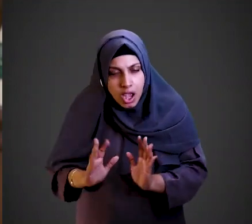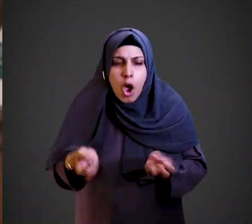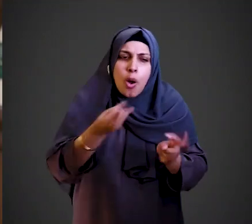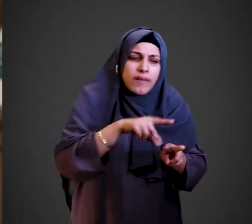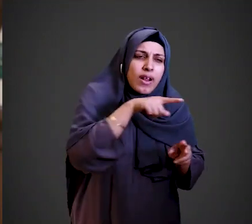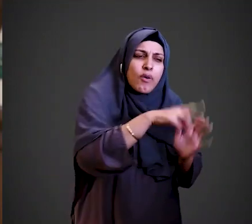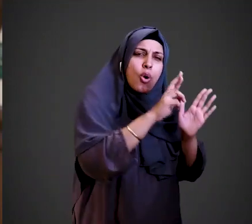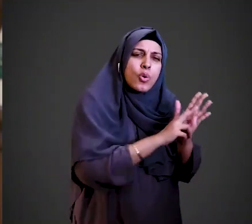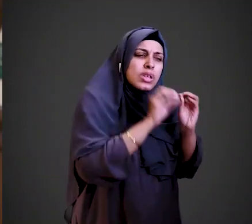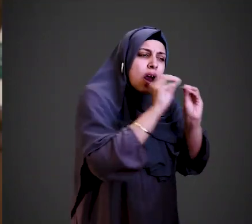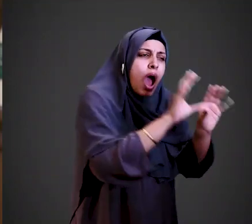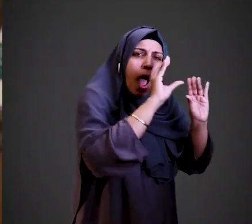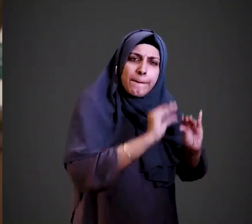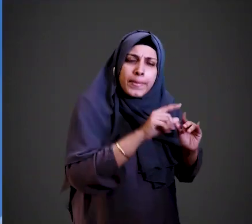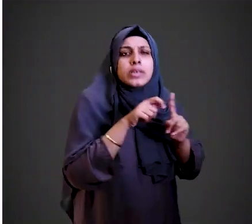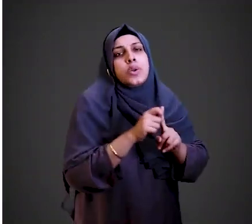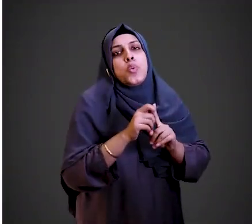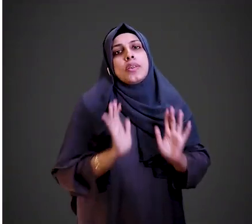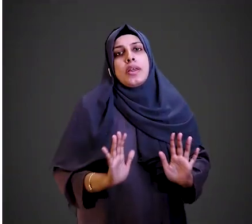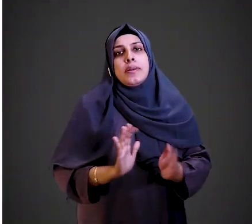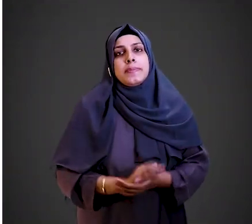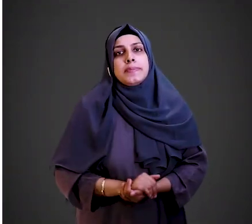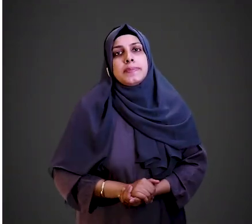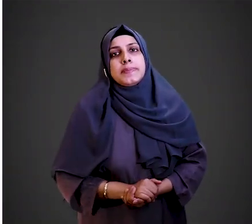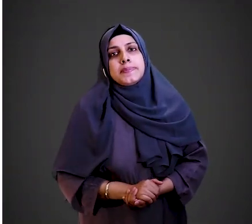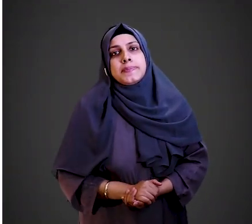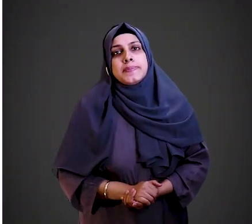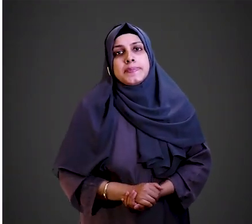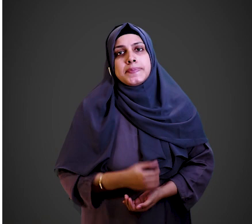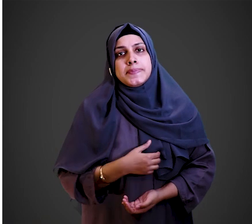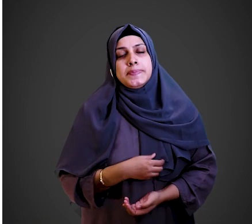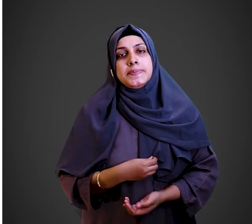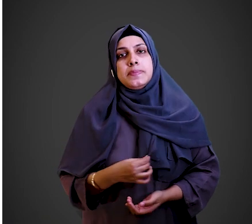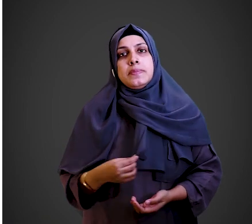کچھ اور اصولوں کی ضرورت ہے اور کہاں پہ ہمیں ان کو کم کرنے کی ضرورت ہے.